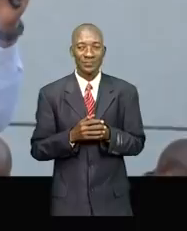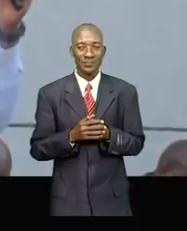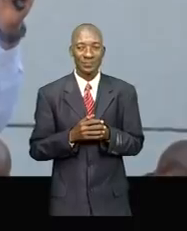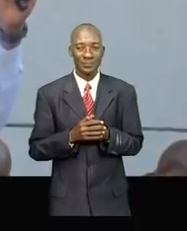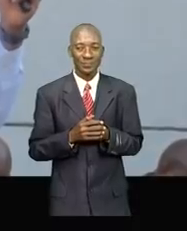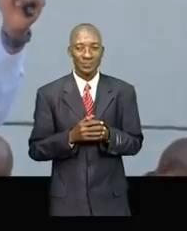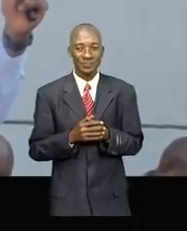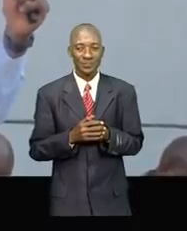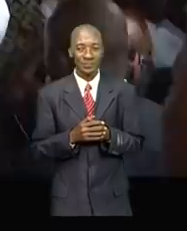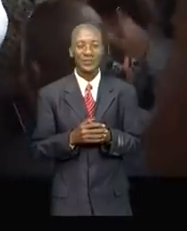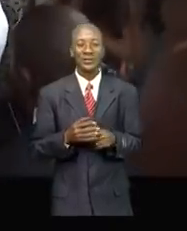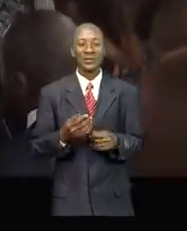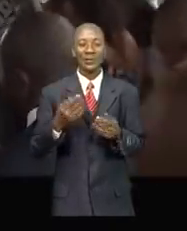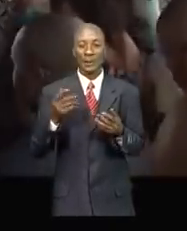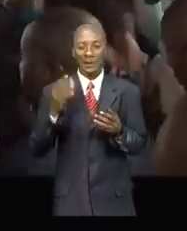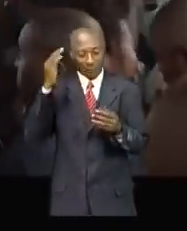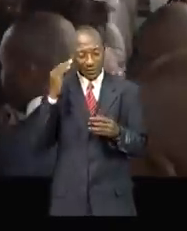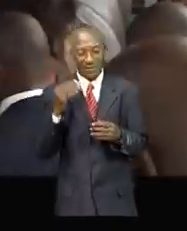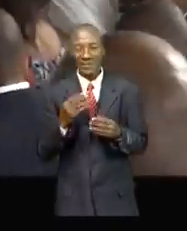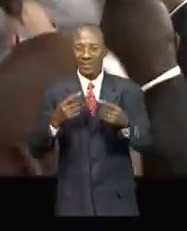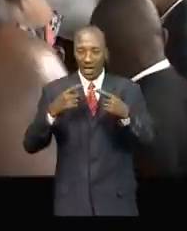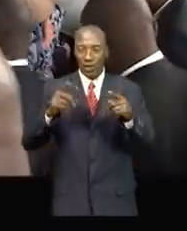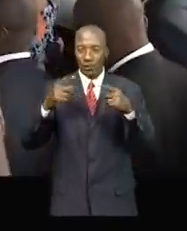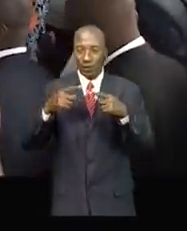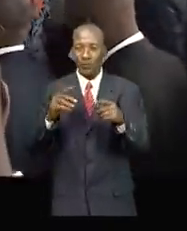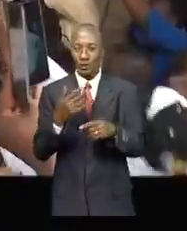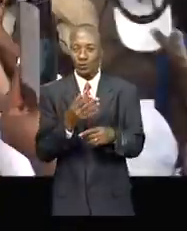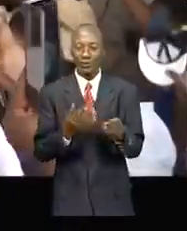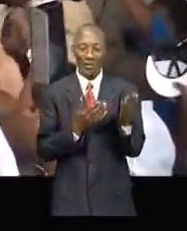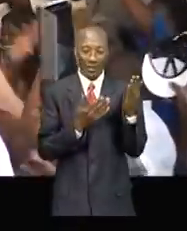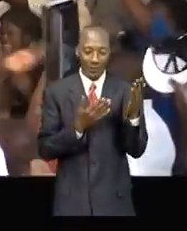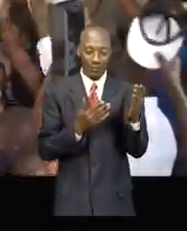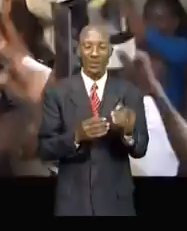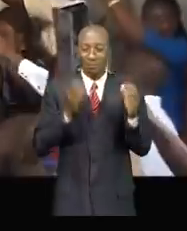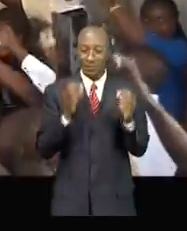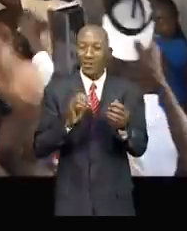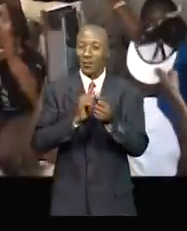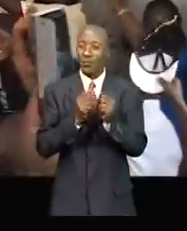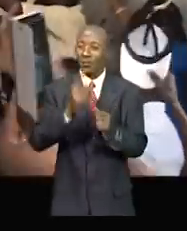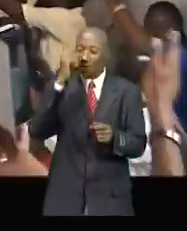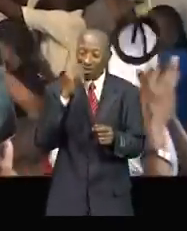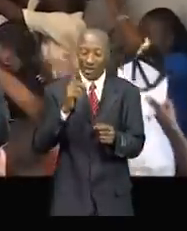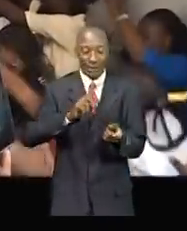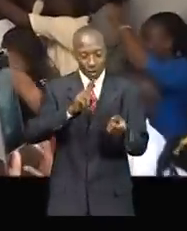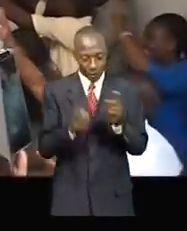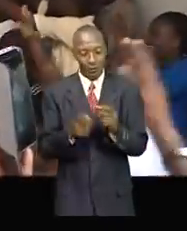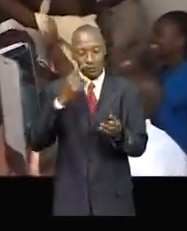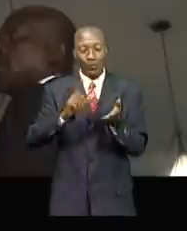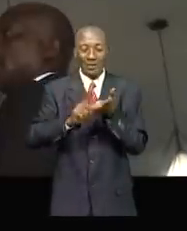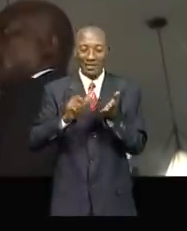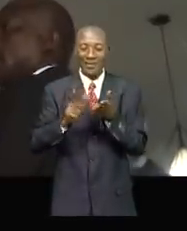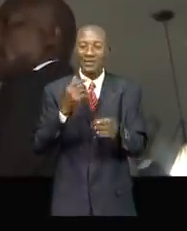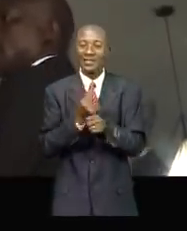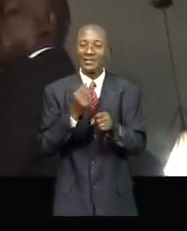que j'avais voulu obtenir. Pour atteindre cet objectif qui est l'amélioration des conditions sociales, les agents des carrières de